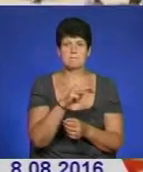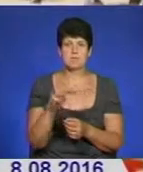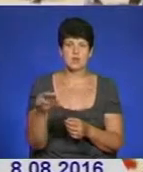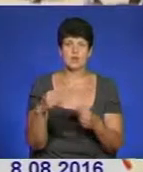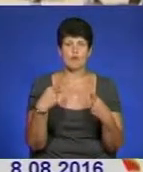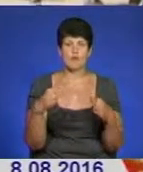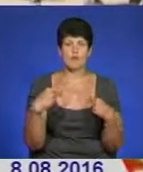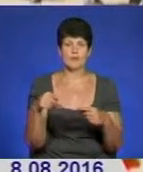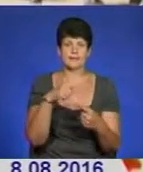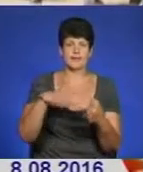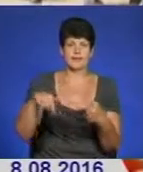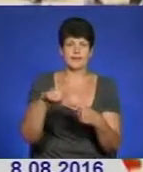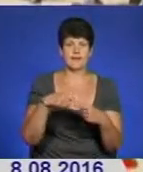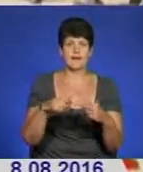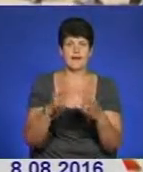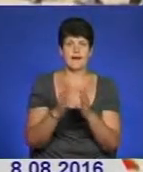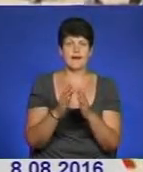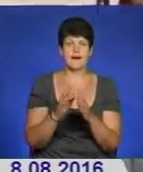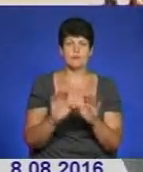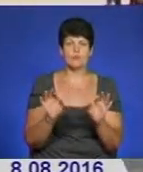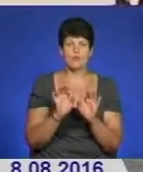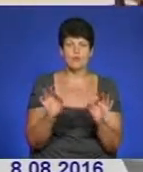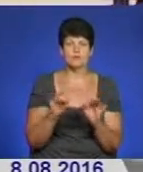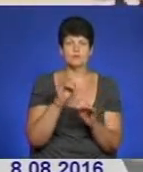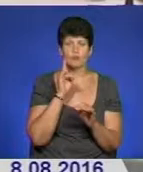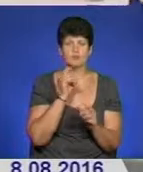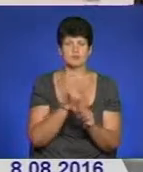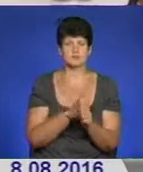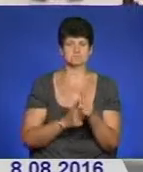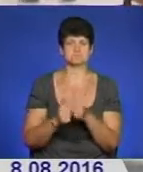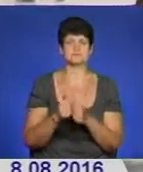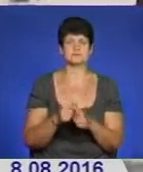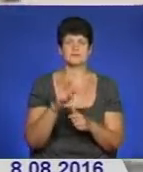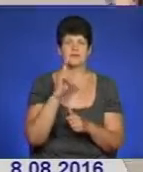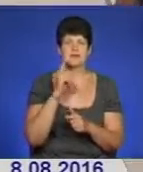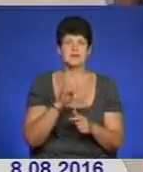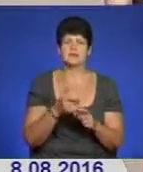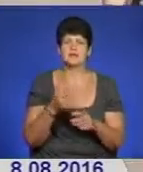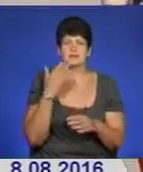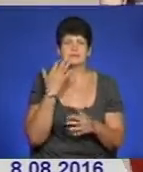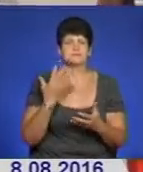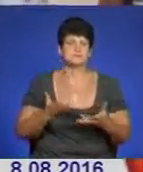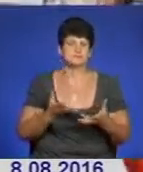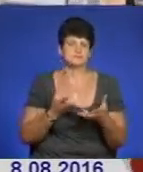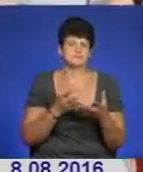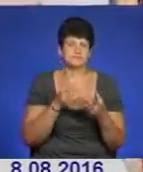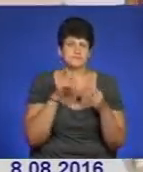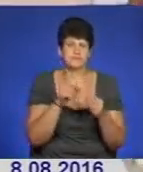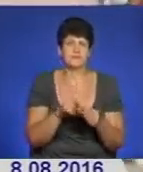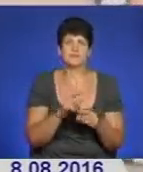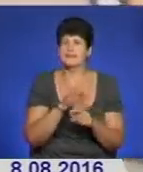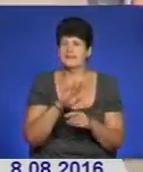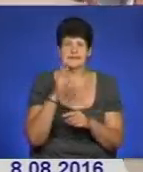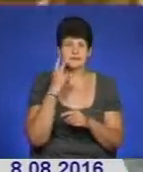альбомів. Молодь – найбільш прогресивна частина населення, і в той же час вона найбільше піддається впливу. Не завжди цей вплив має